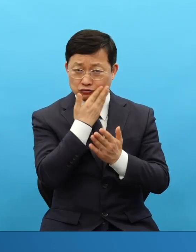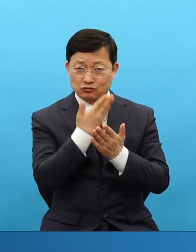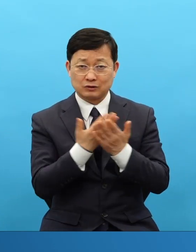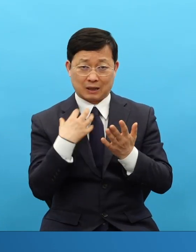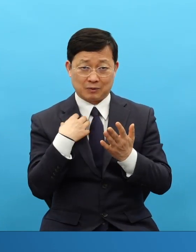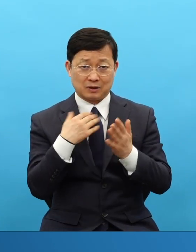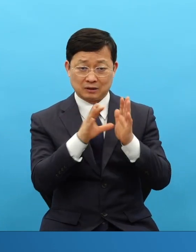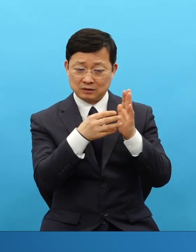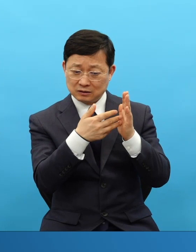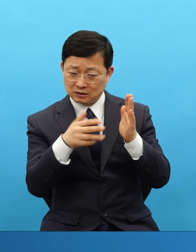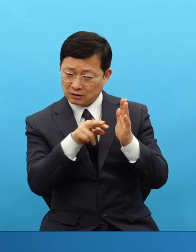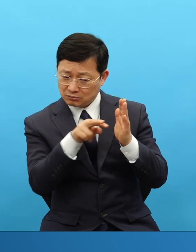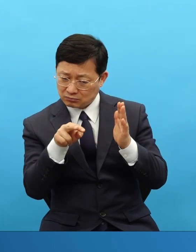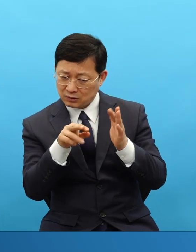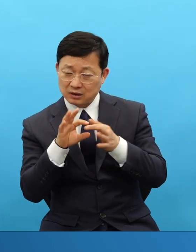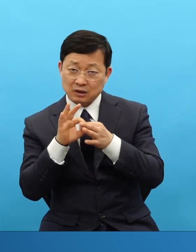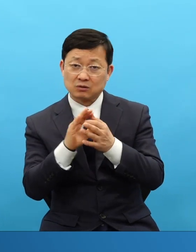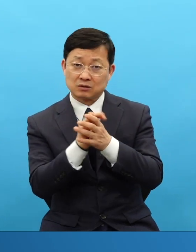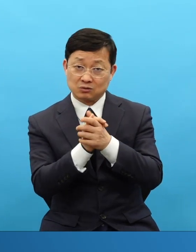놓고 기도하셔야 돼요